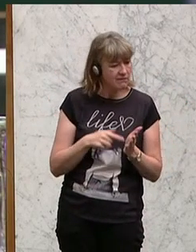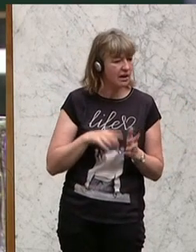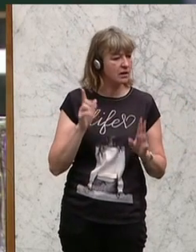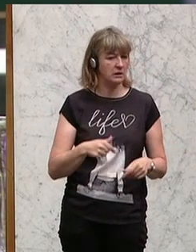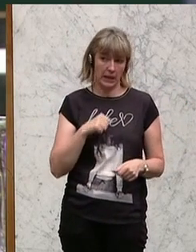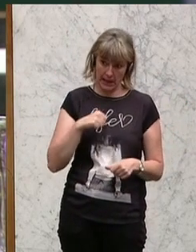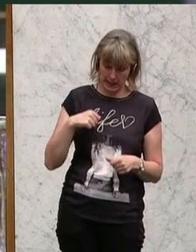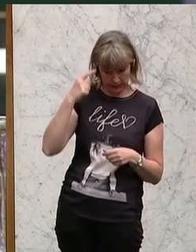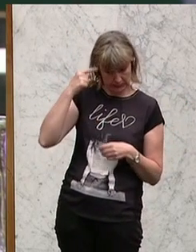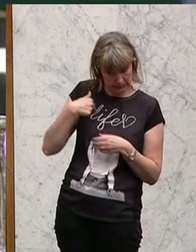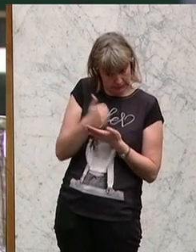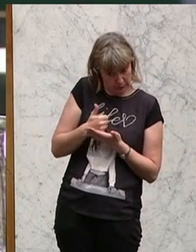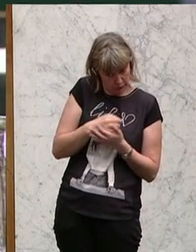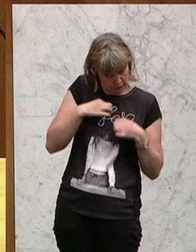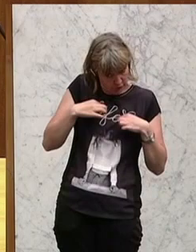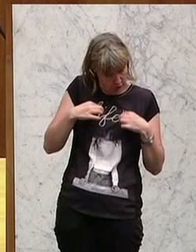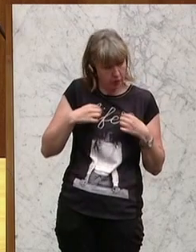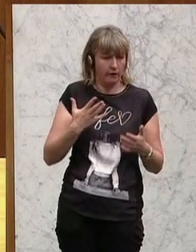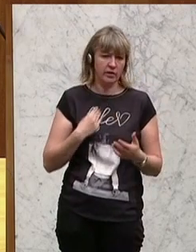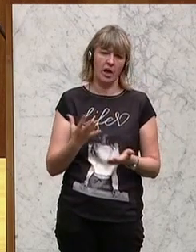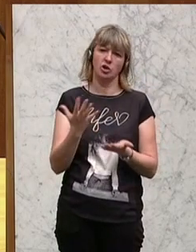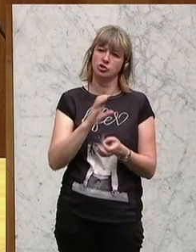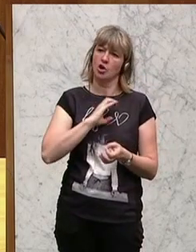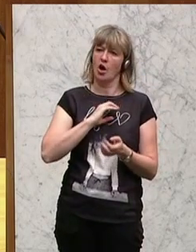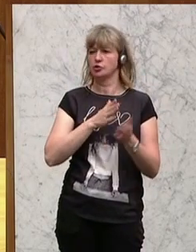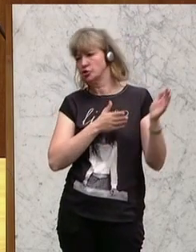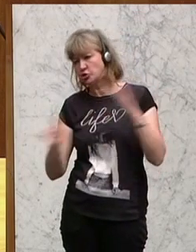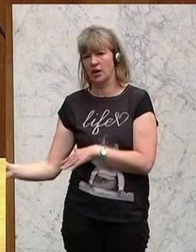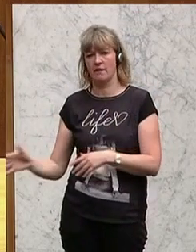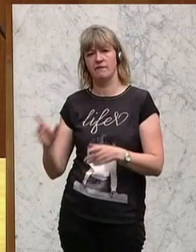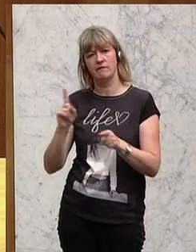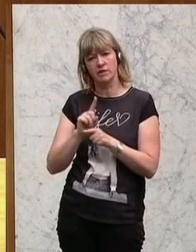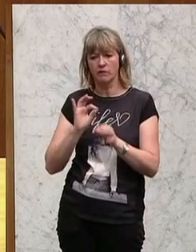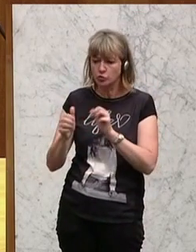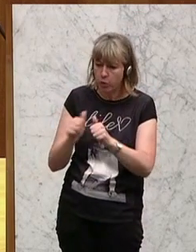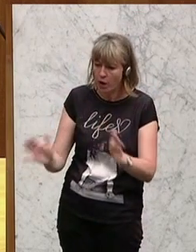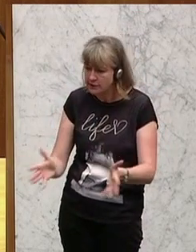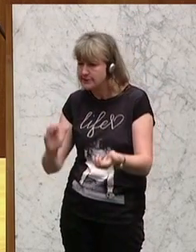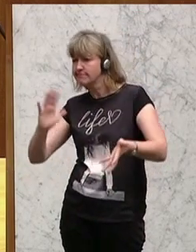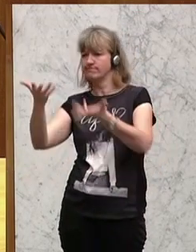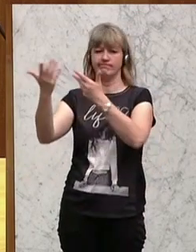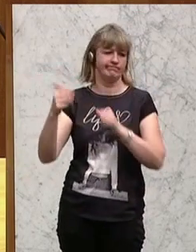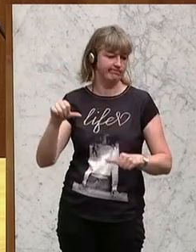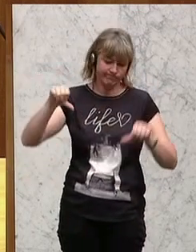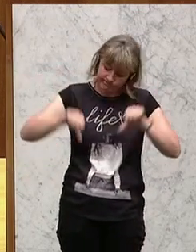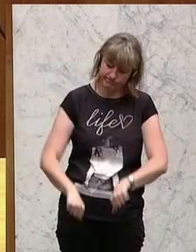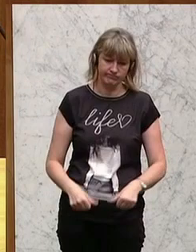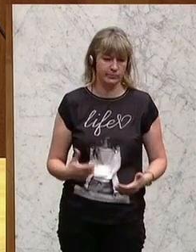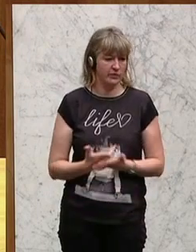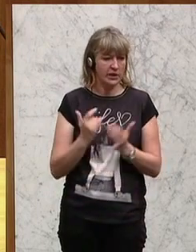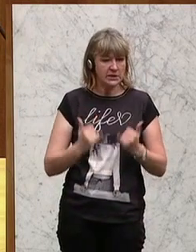von eigennützigen Motiven eine Chance vertan, eine wirkliche Wende für den Sport herbeizuführen und das bestehende System